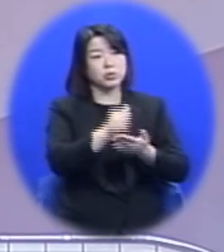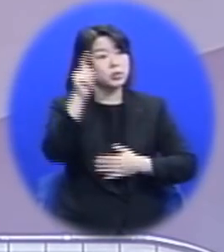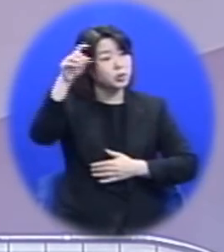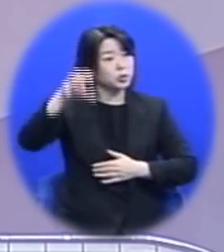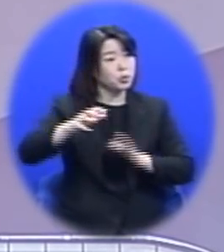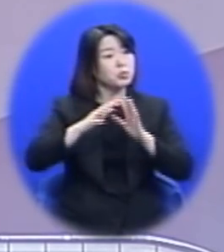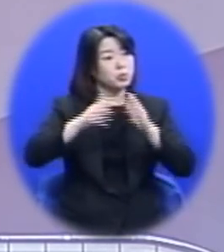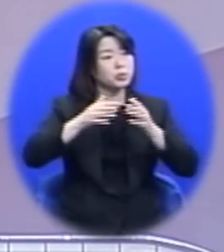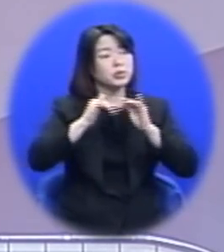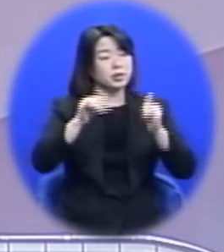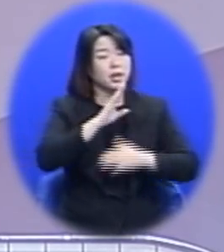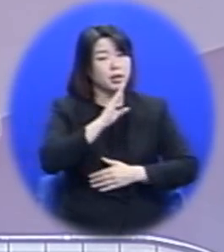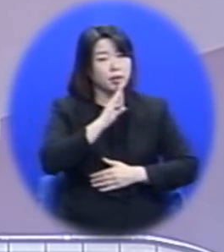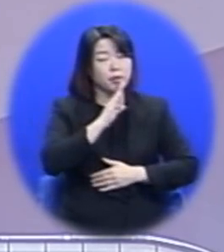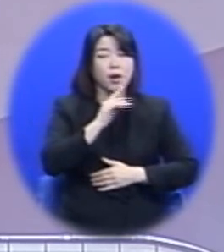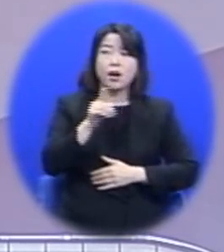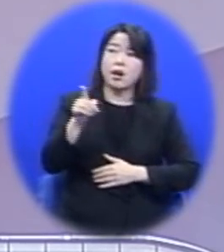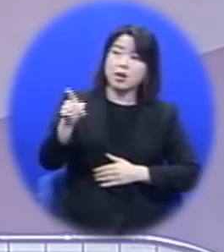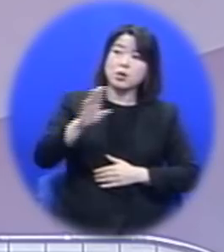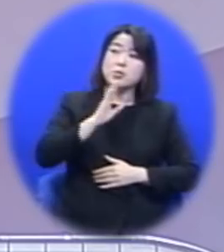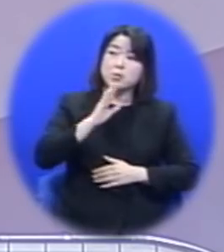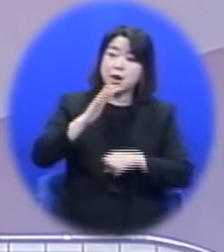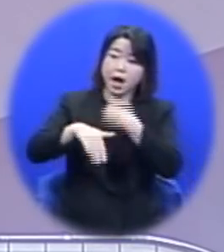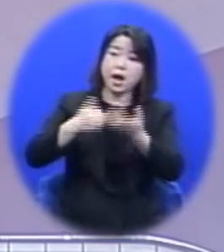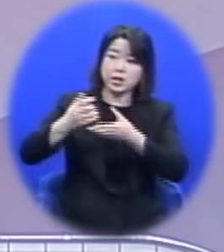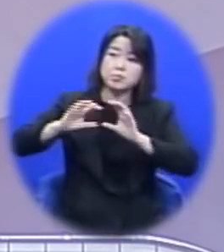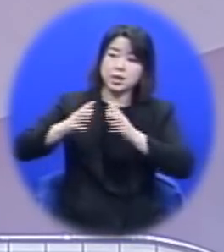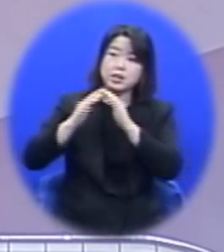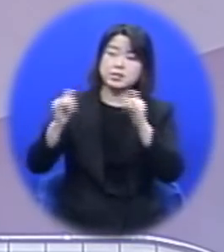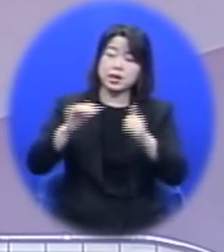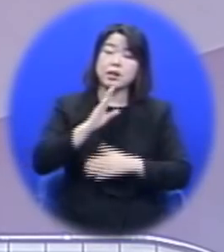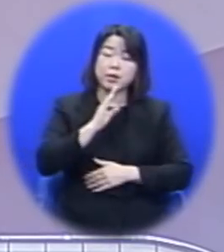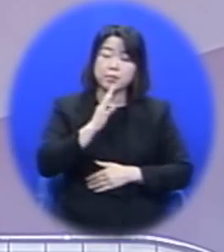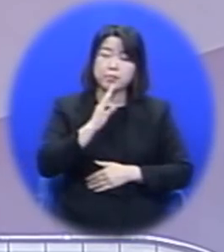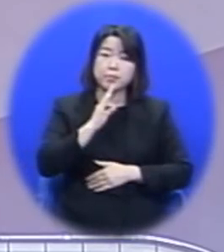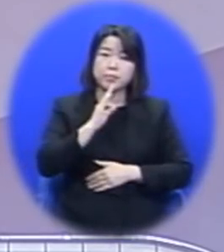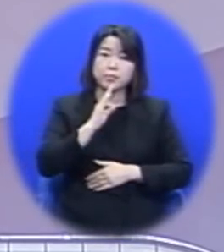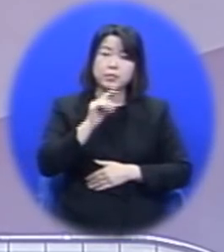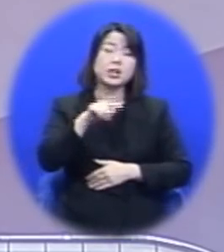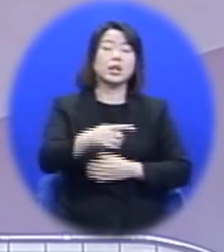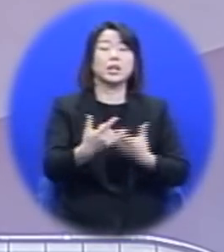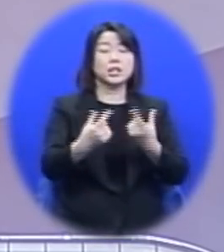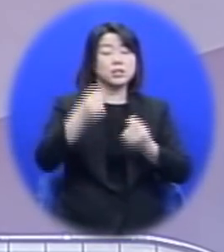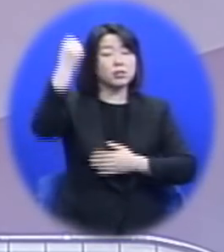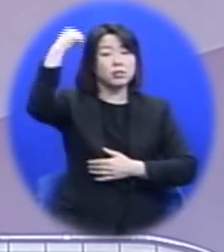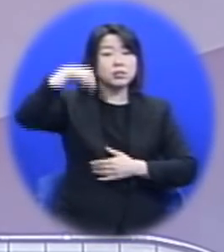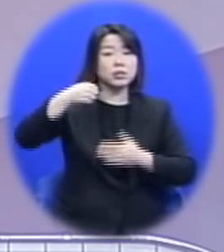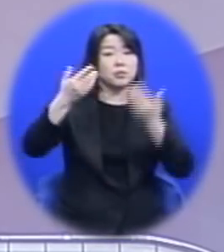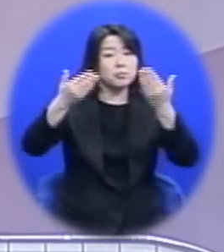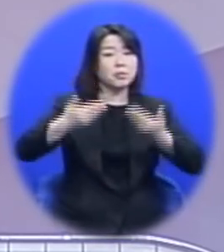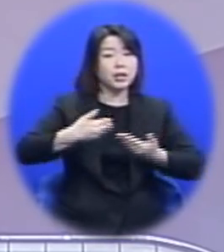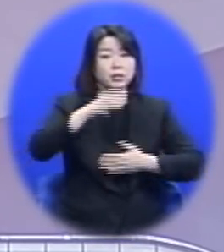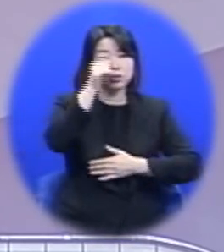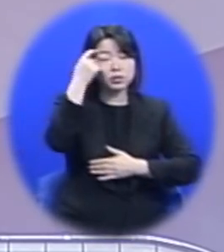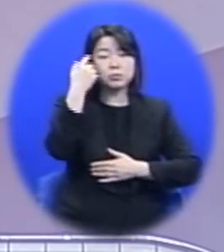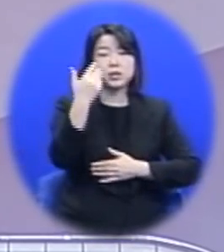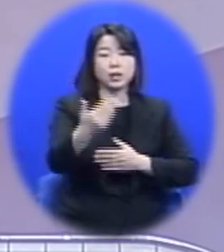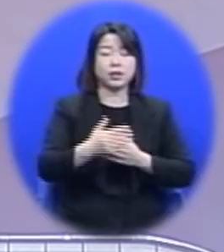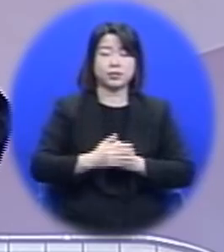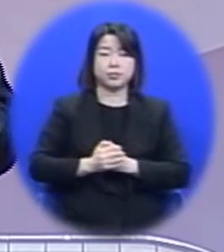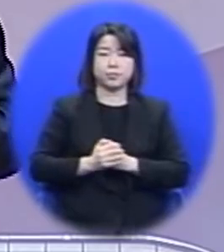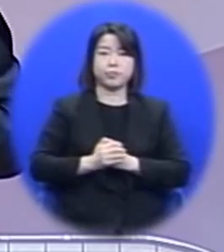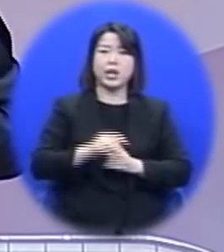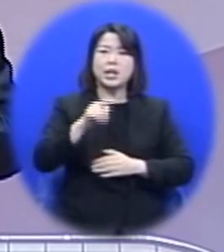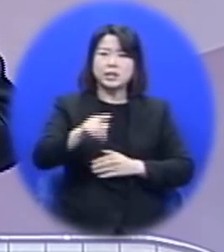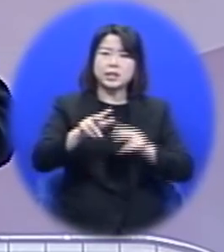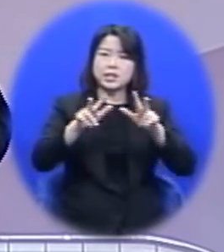백성이구나. 아, 저분은 정말 하나님의 나라 사람이구나. 그런 느낌을 받으셨나요?